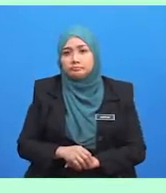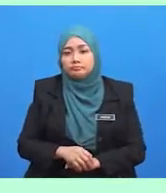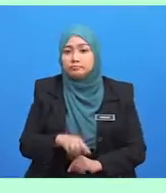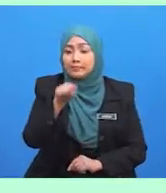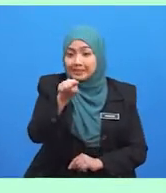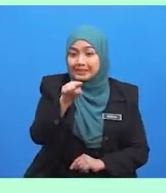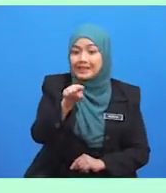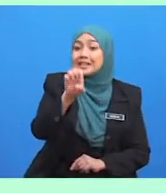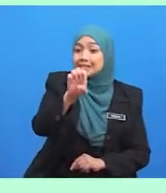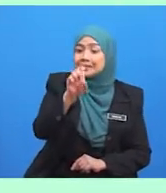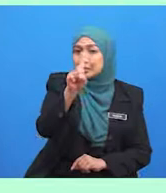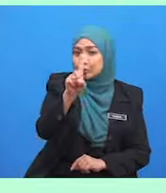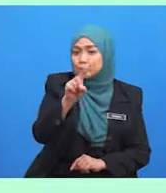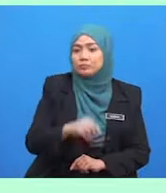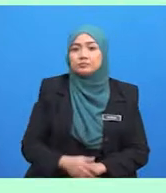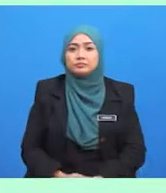E1.